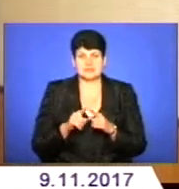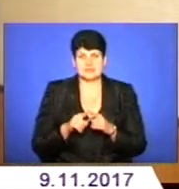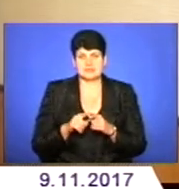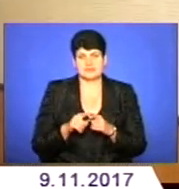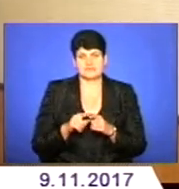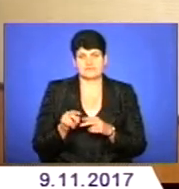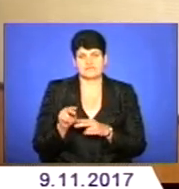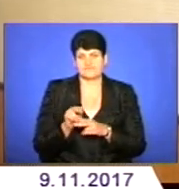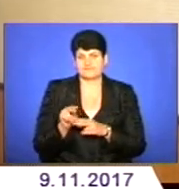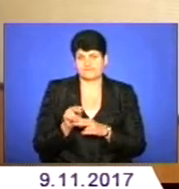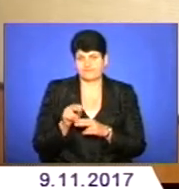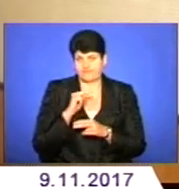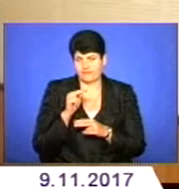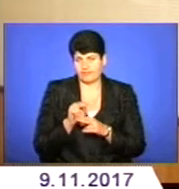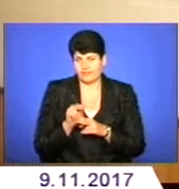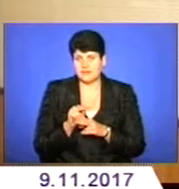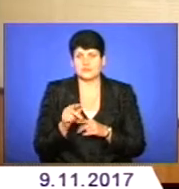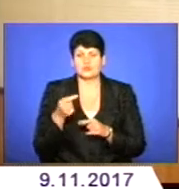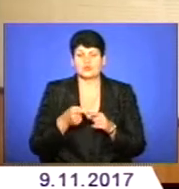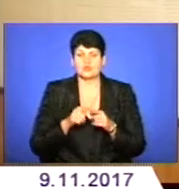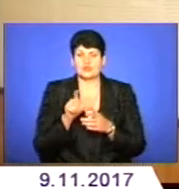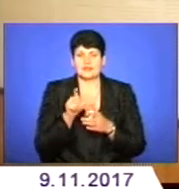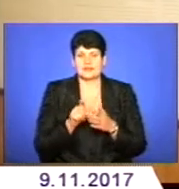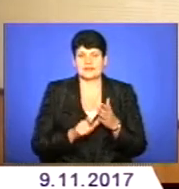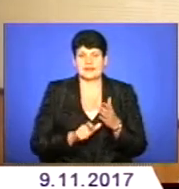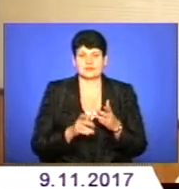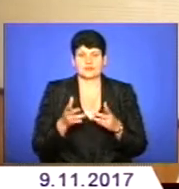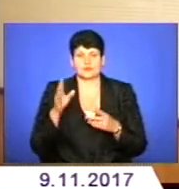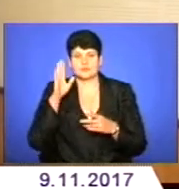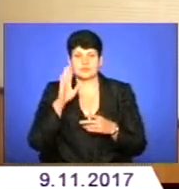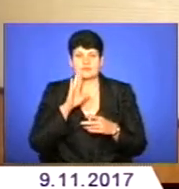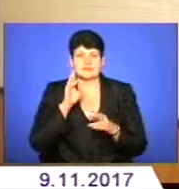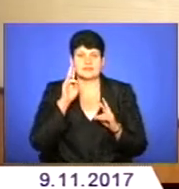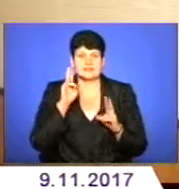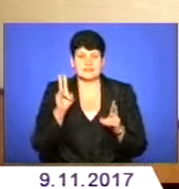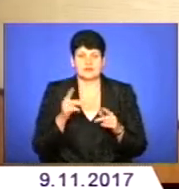Мені особисто, я думаю, наприклад, би якась там, не знаю, хлопчик чи дівчинка, які не знають назви цих